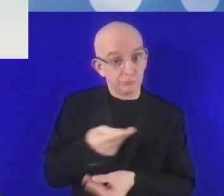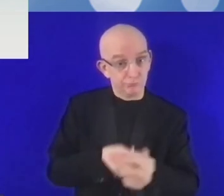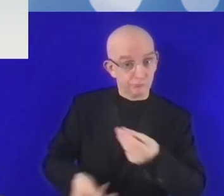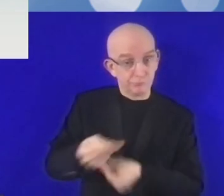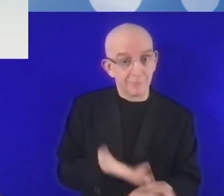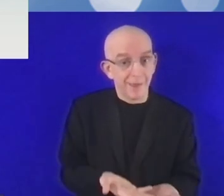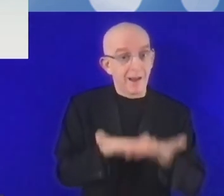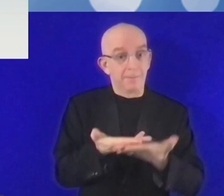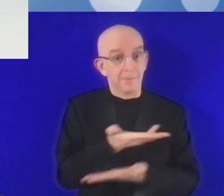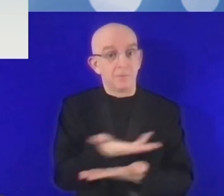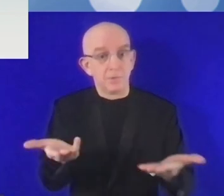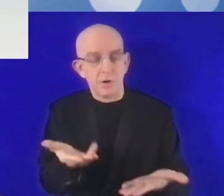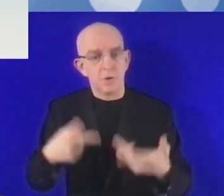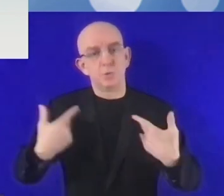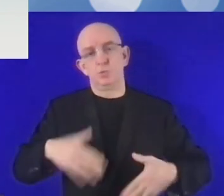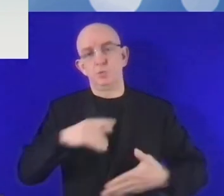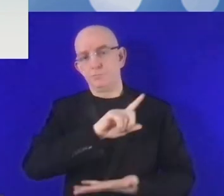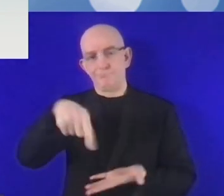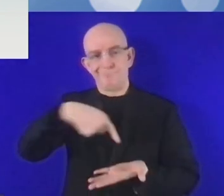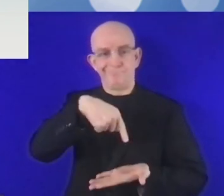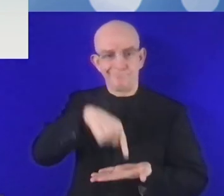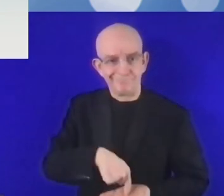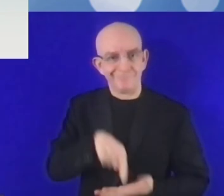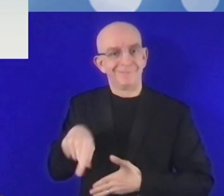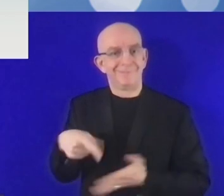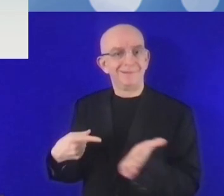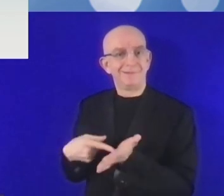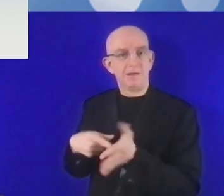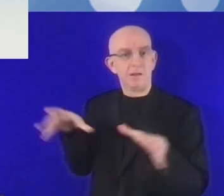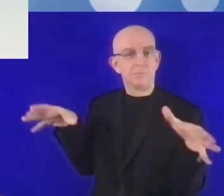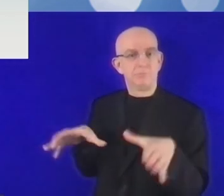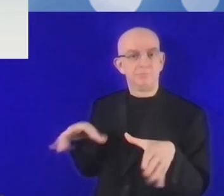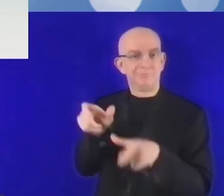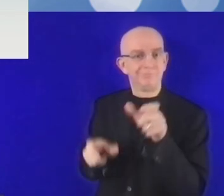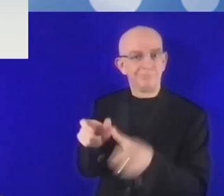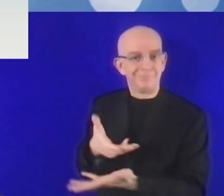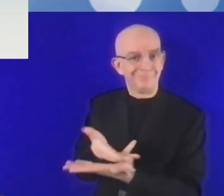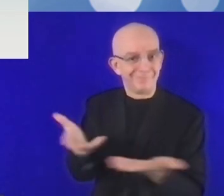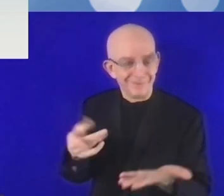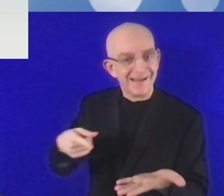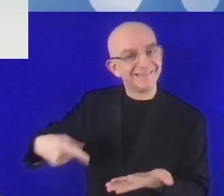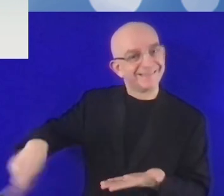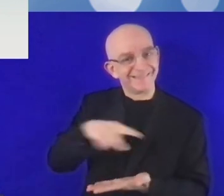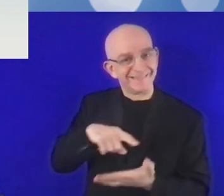我觉得信息分享和知识分享是